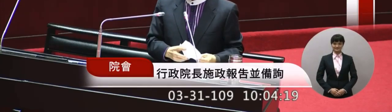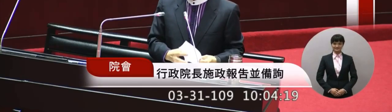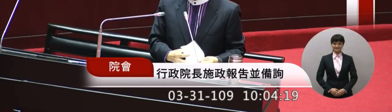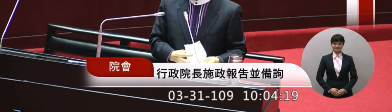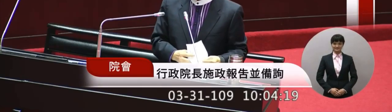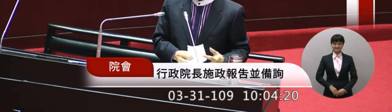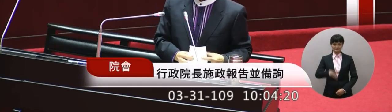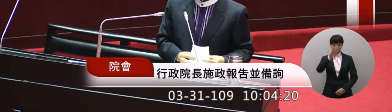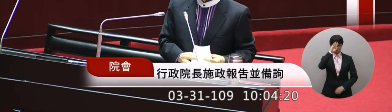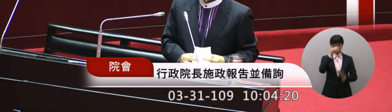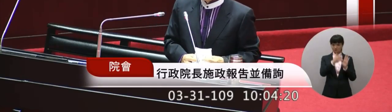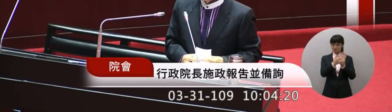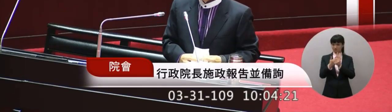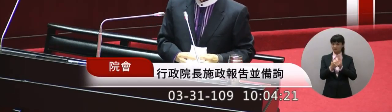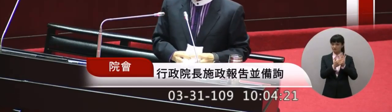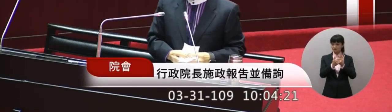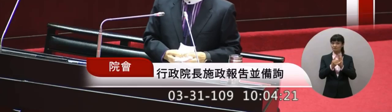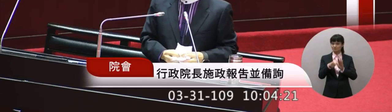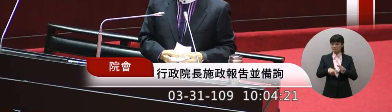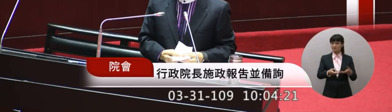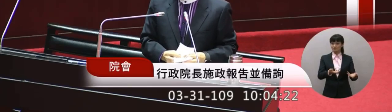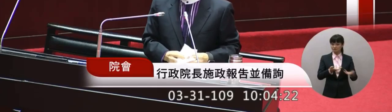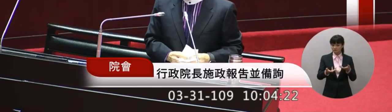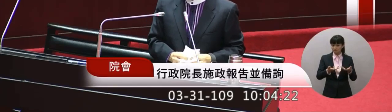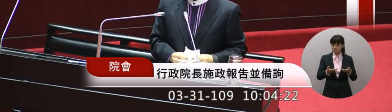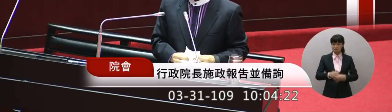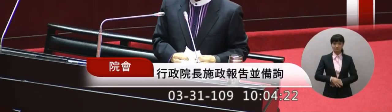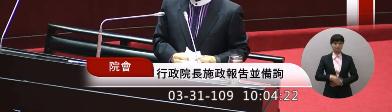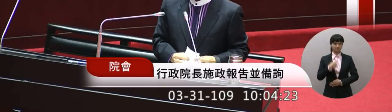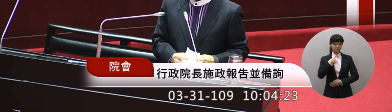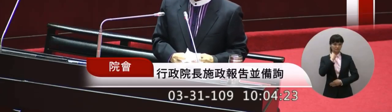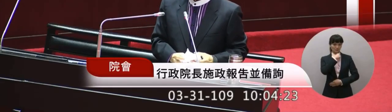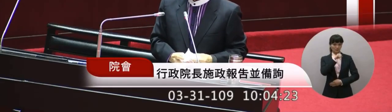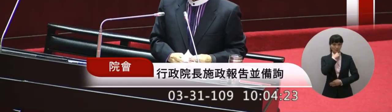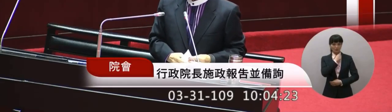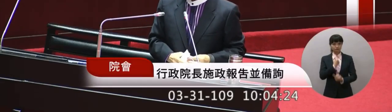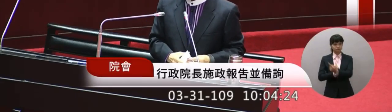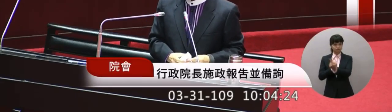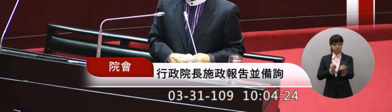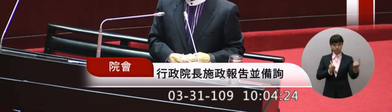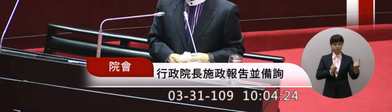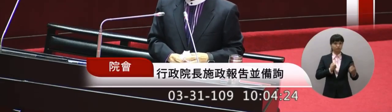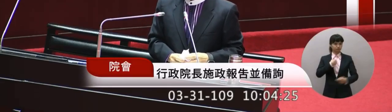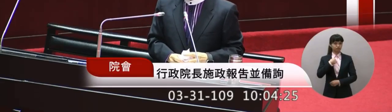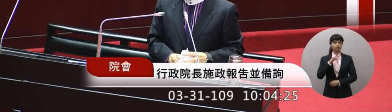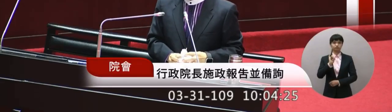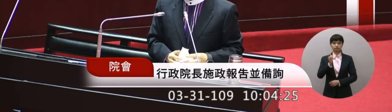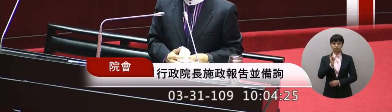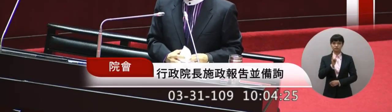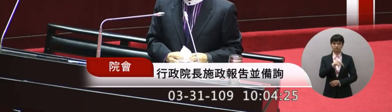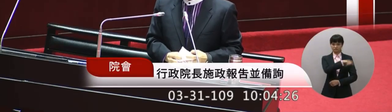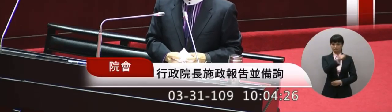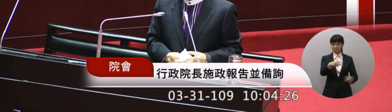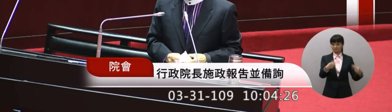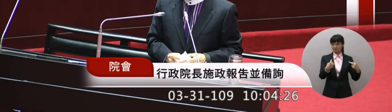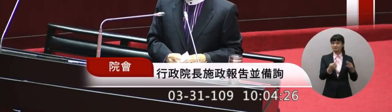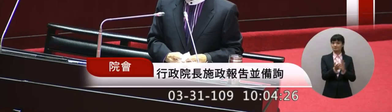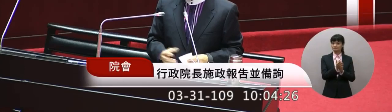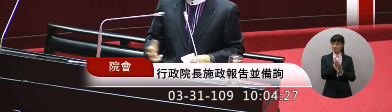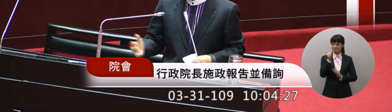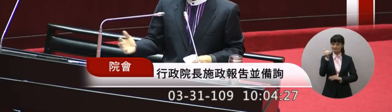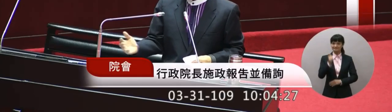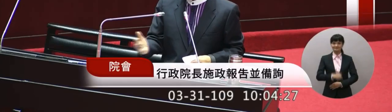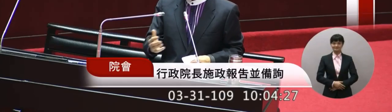以防疫来讲的话，咱台湾是做了袂歹了哈，世界拢我都丢了哈。他